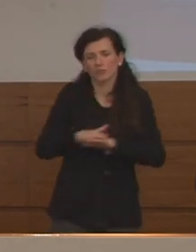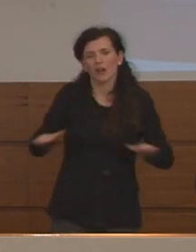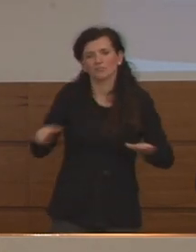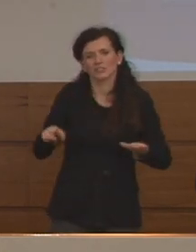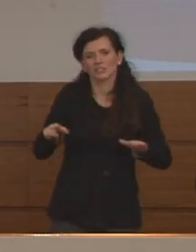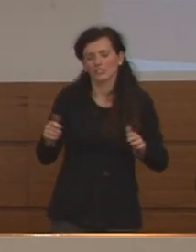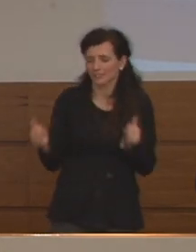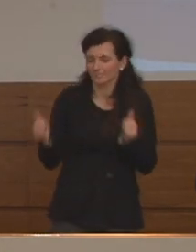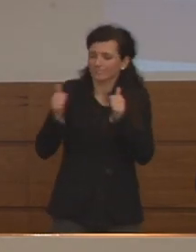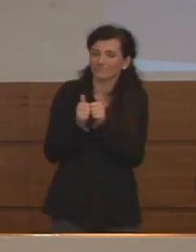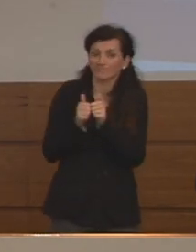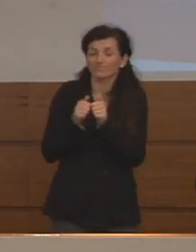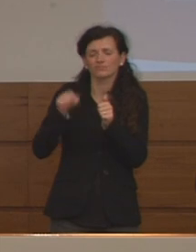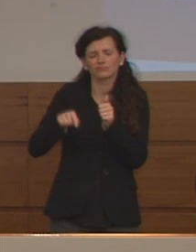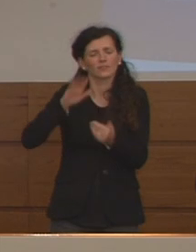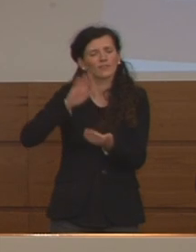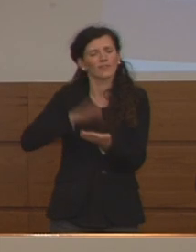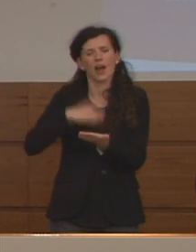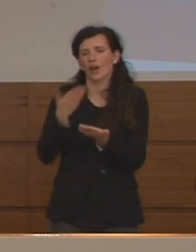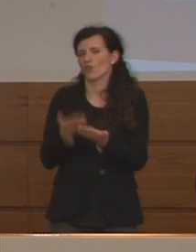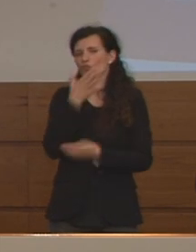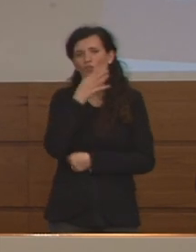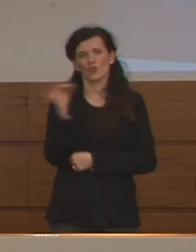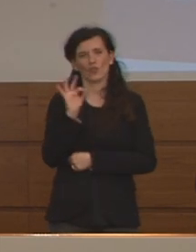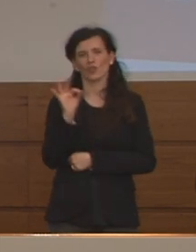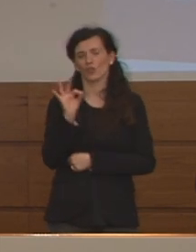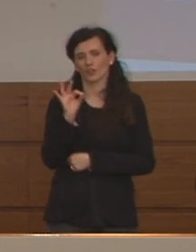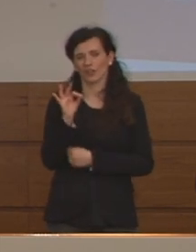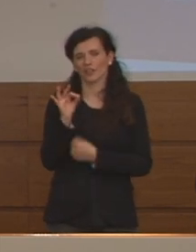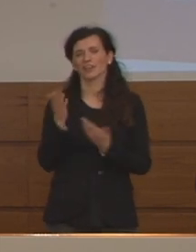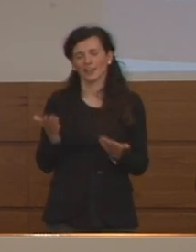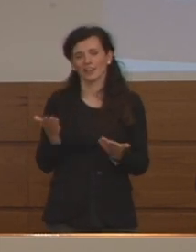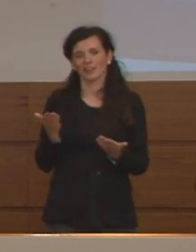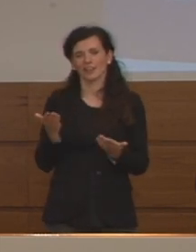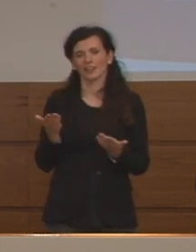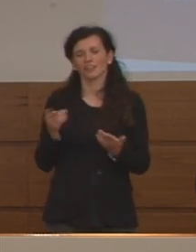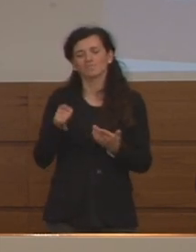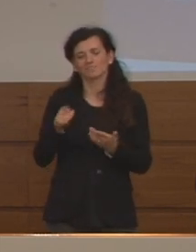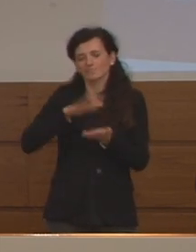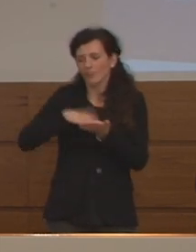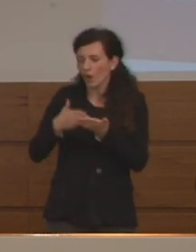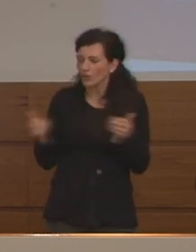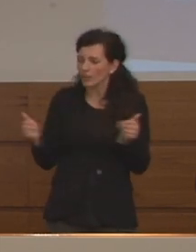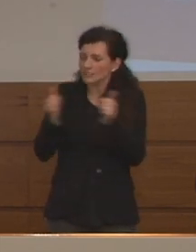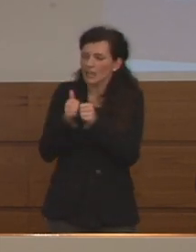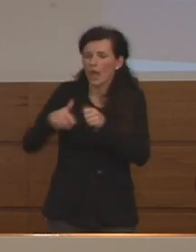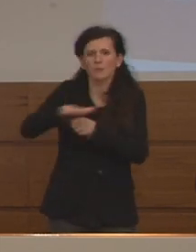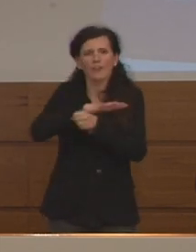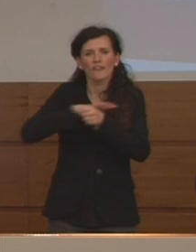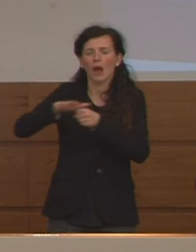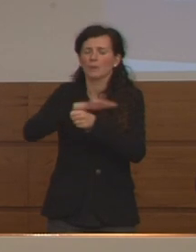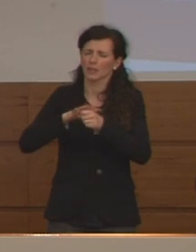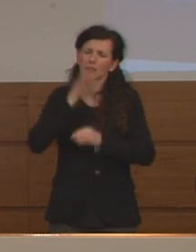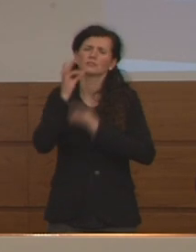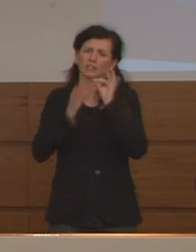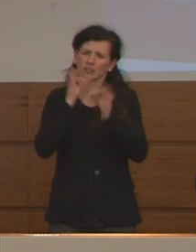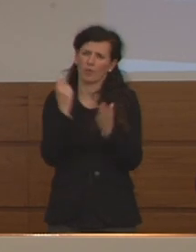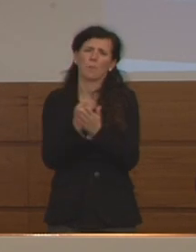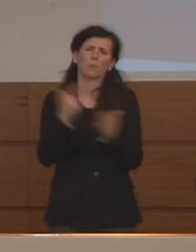mi creda un valore meraviglioso e assoluto e che da una valenza significativa cioè è vero che